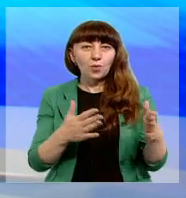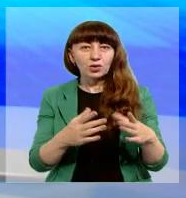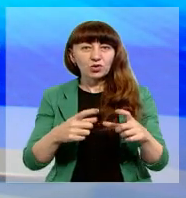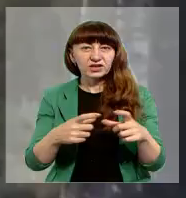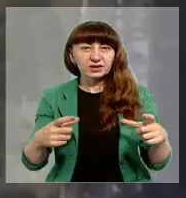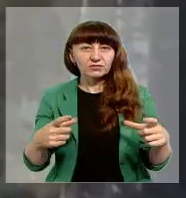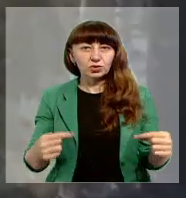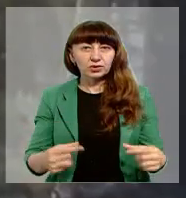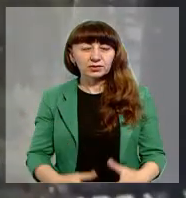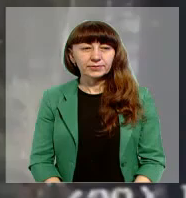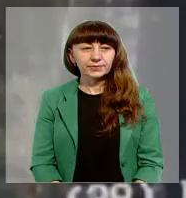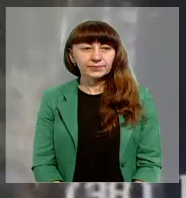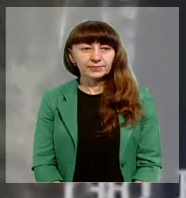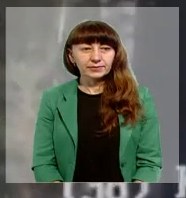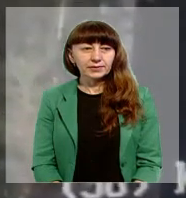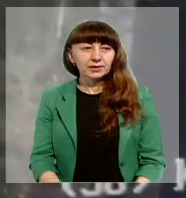сверток.